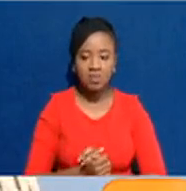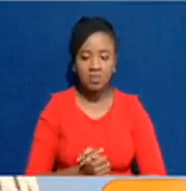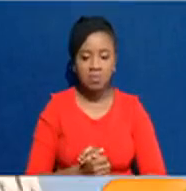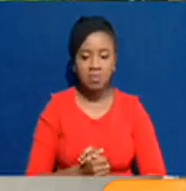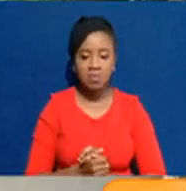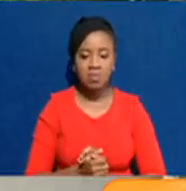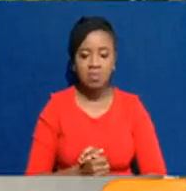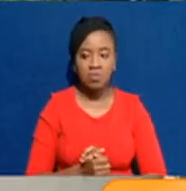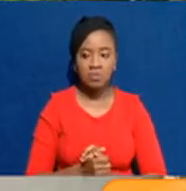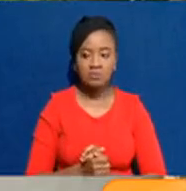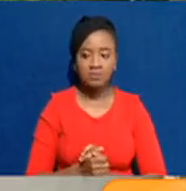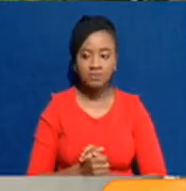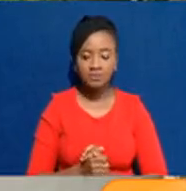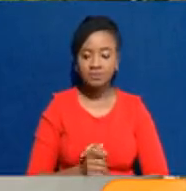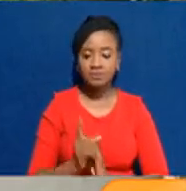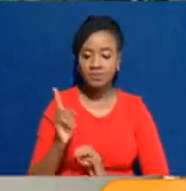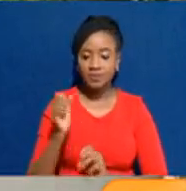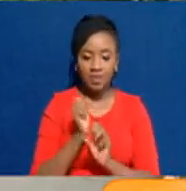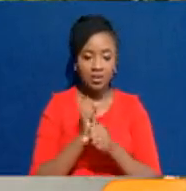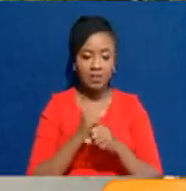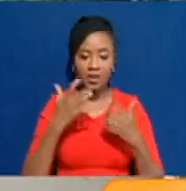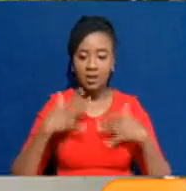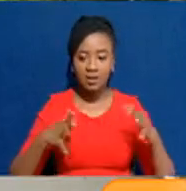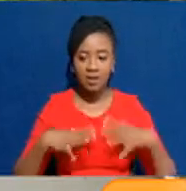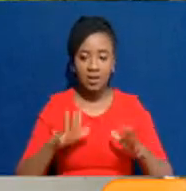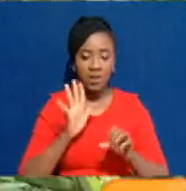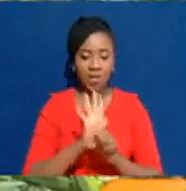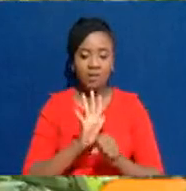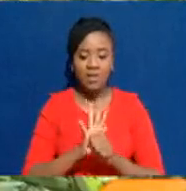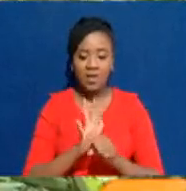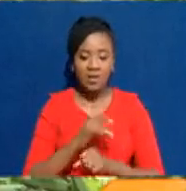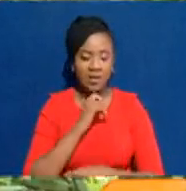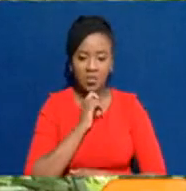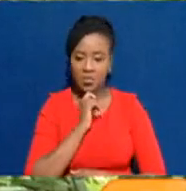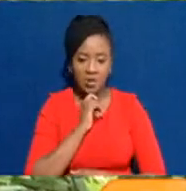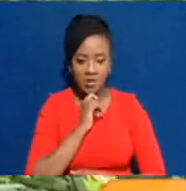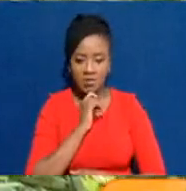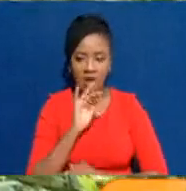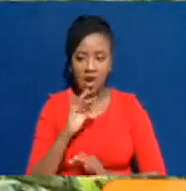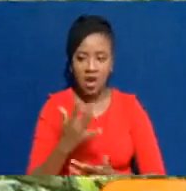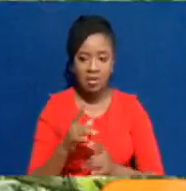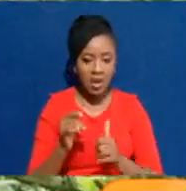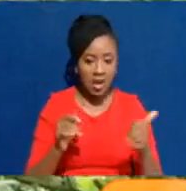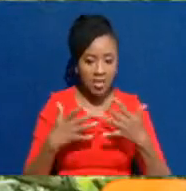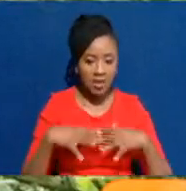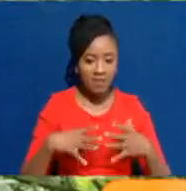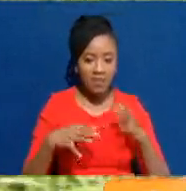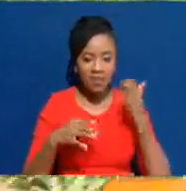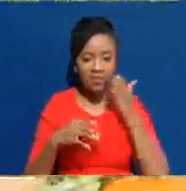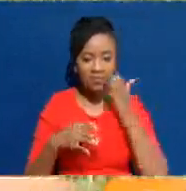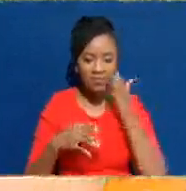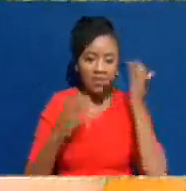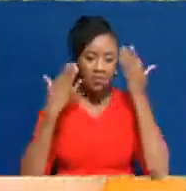Ni sakata ambayo imewaacha wengi na maswali, na baadhi ya wagonjwa walioathirika wasijue la kufanya baada